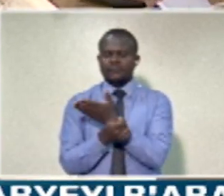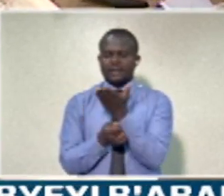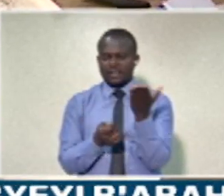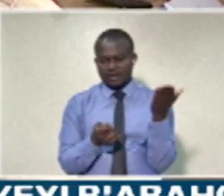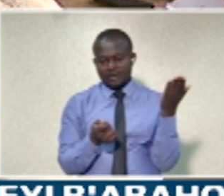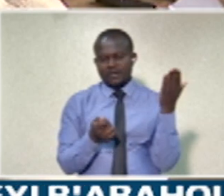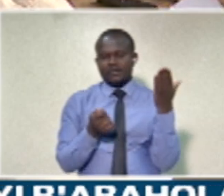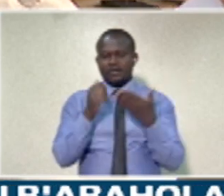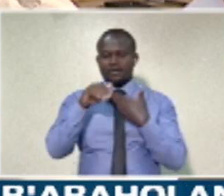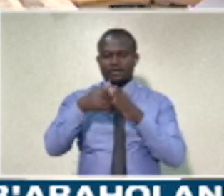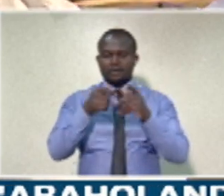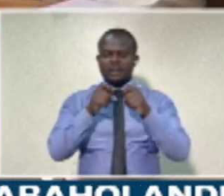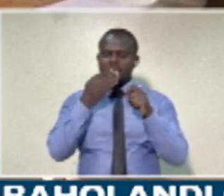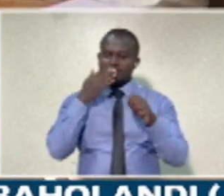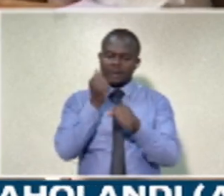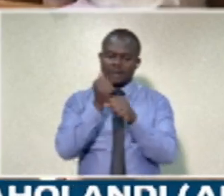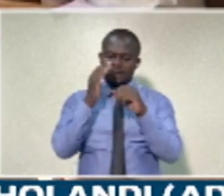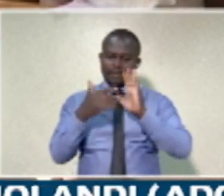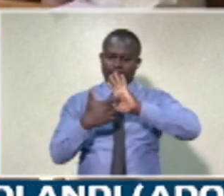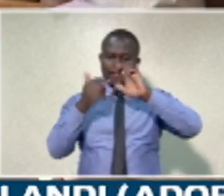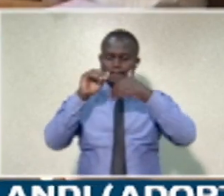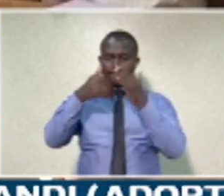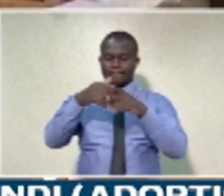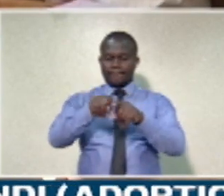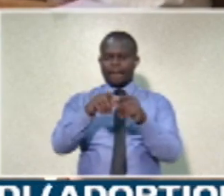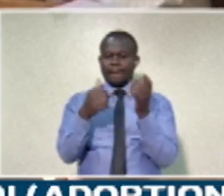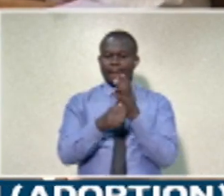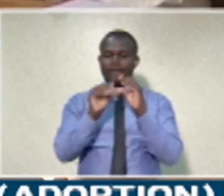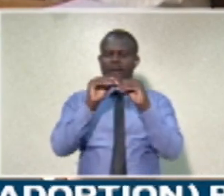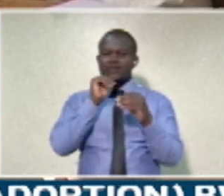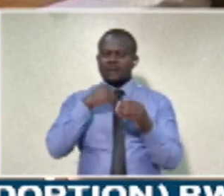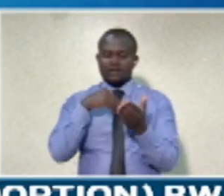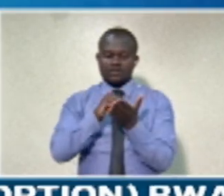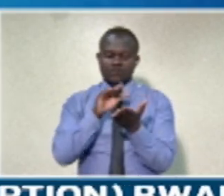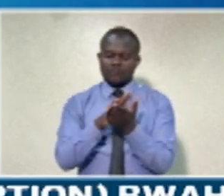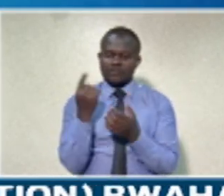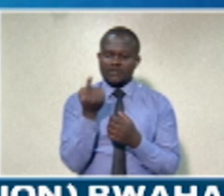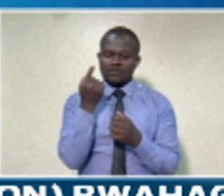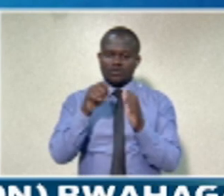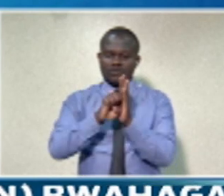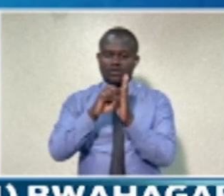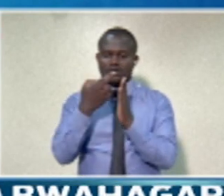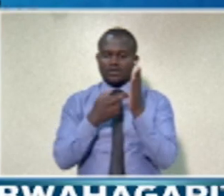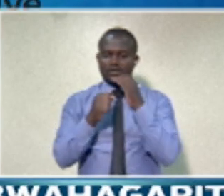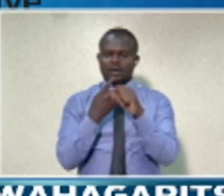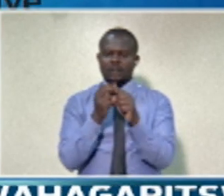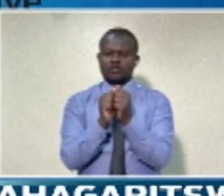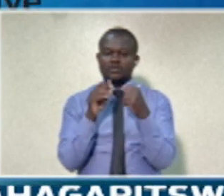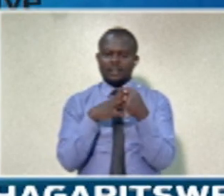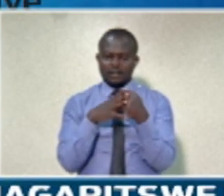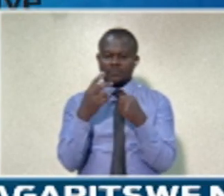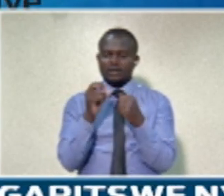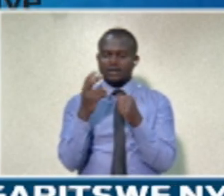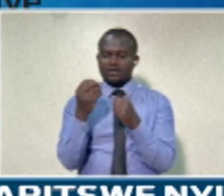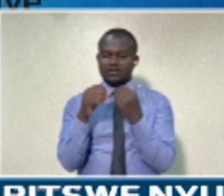ihari ku micungire mibi y'abakozi bigaragarira ko nko mu bibazo by'abarimu badafite dosiye n'imwe, nk'urugero raporo y'umwaka wa 2019-2020